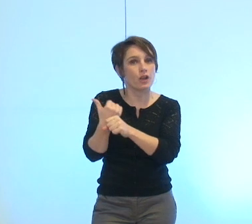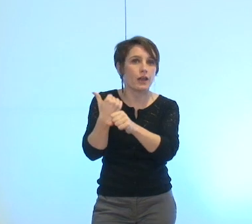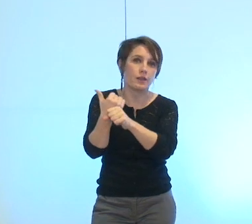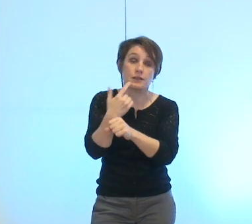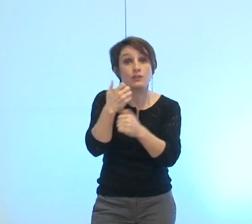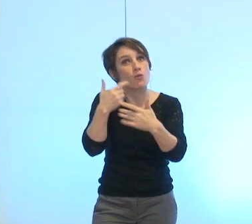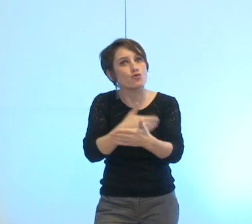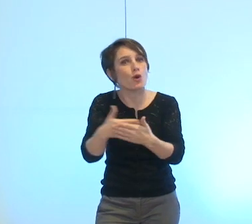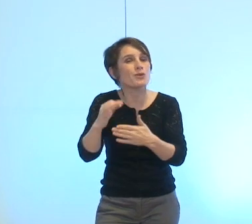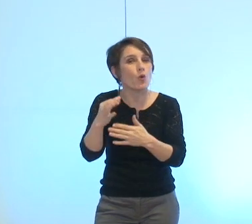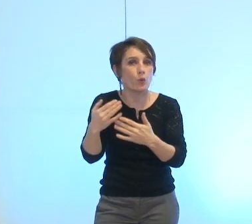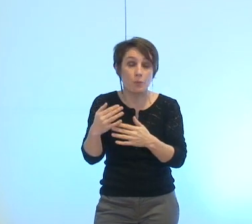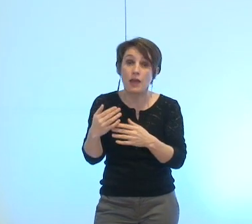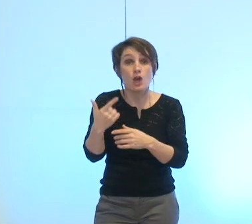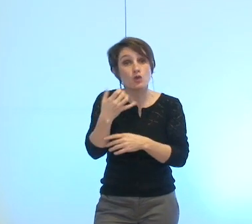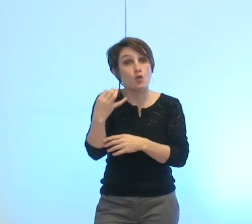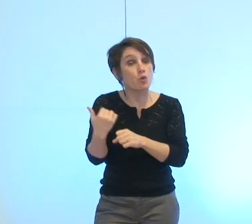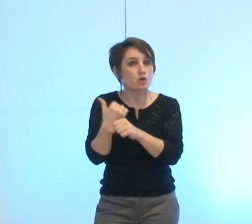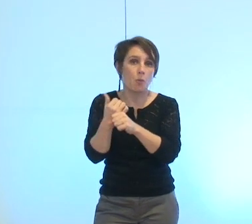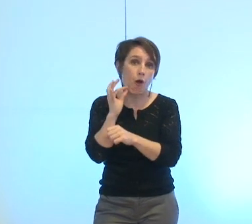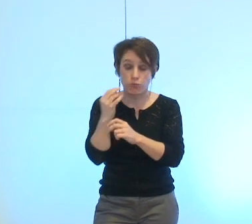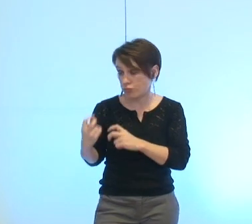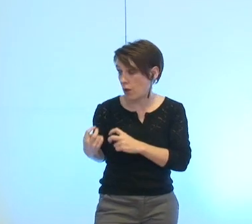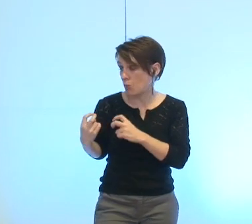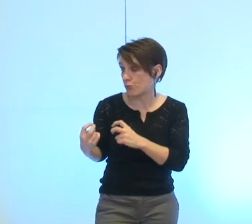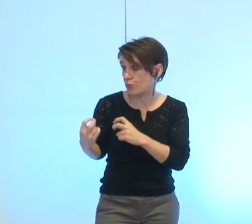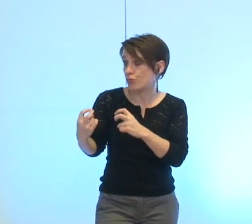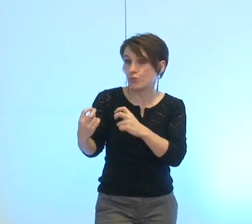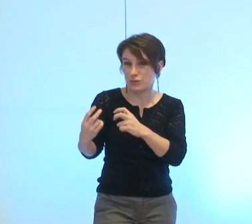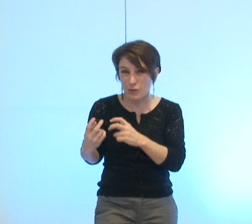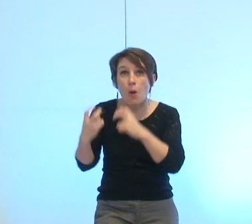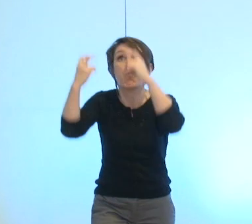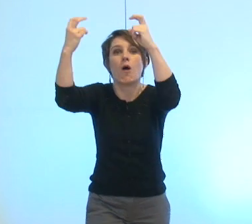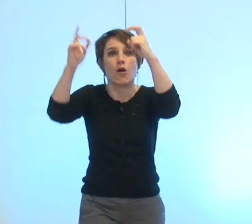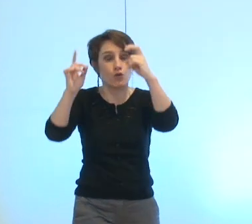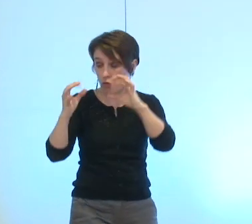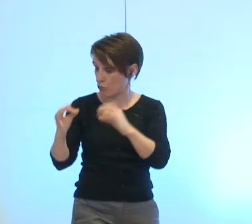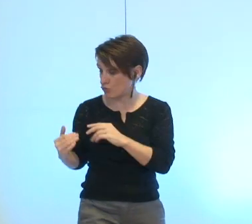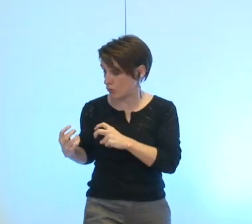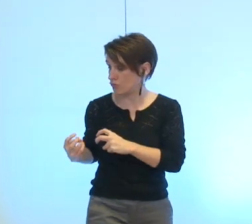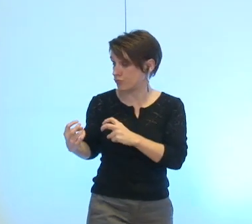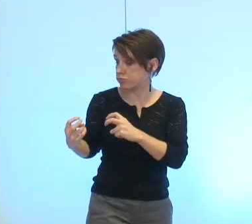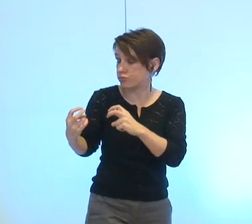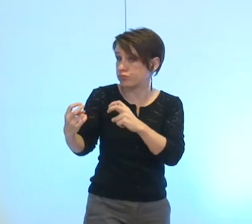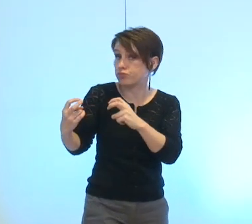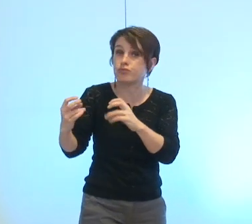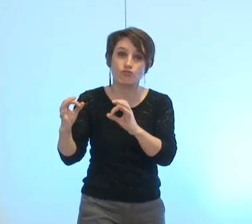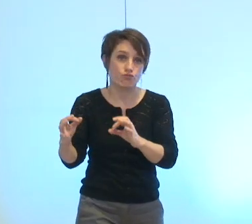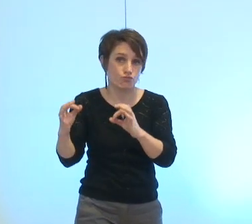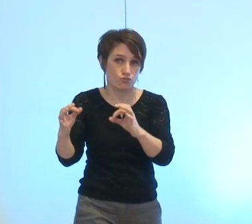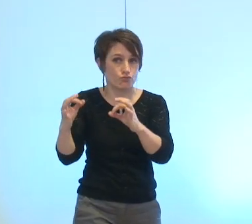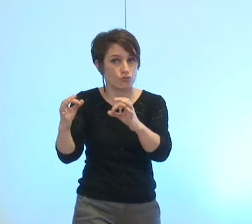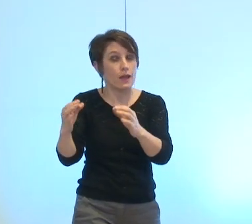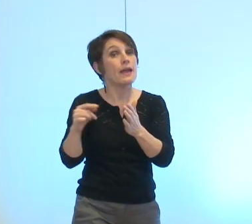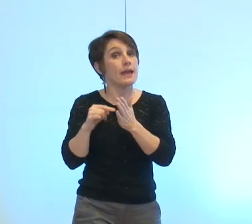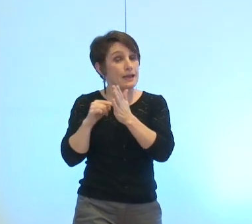% par an donc effectivement la dette a été plus plutôt contenu surtout que les la dette des budgets annexes pour une bonne part est financée